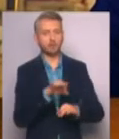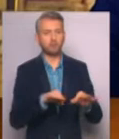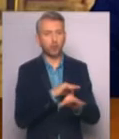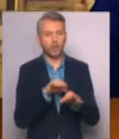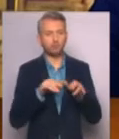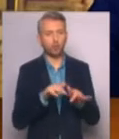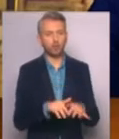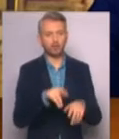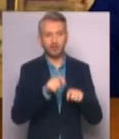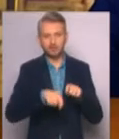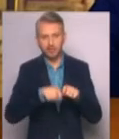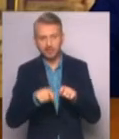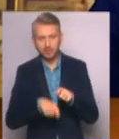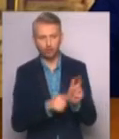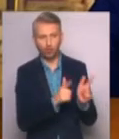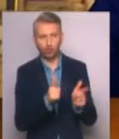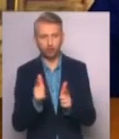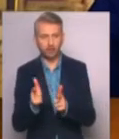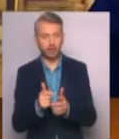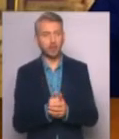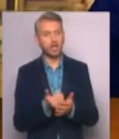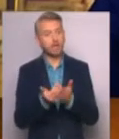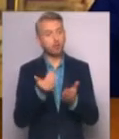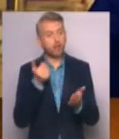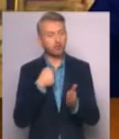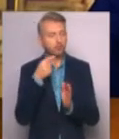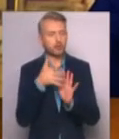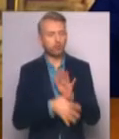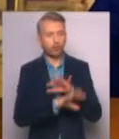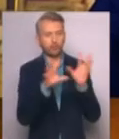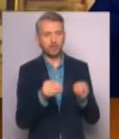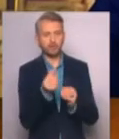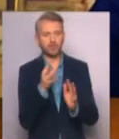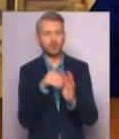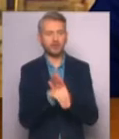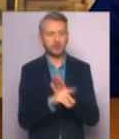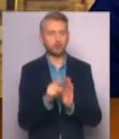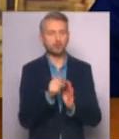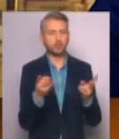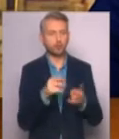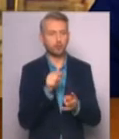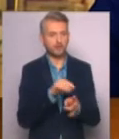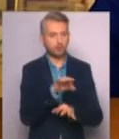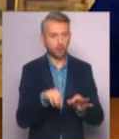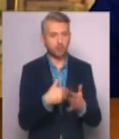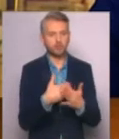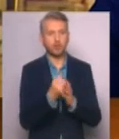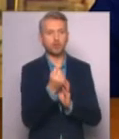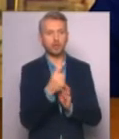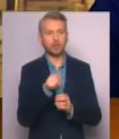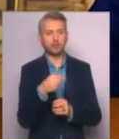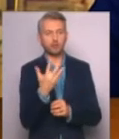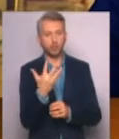проходить експертизу, відповідні погодження, попередньо ми для себе розуміємо об'єм інвестицій, які потребує цей проєкт. Це порядка 11,5